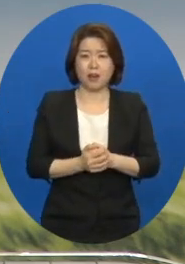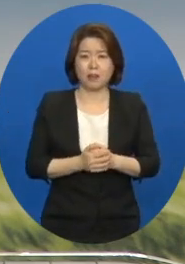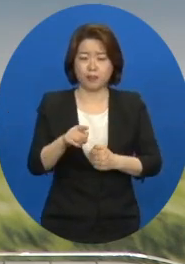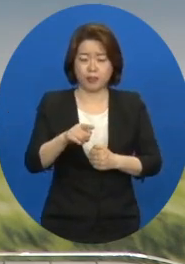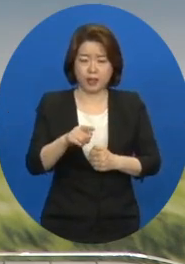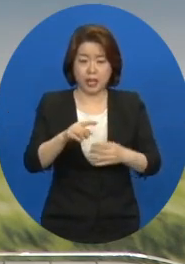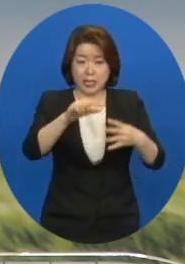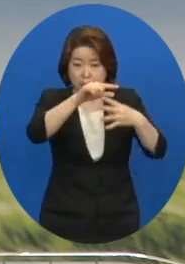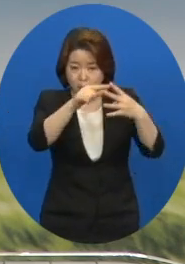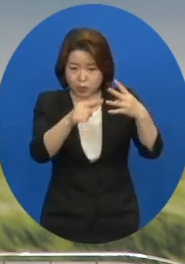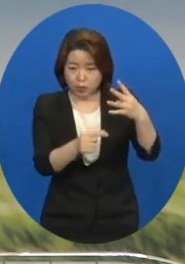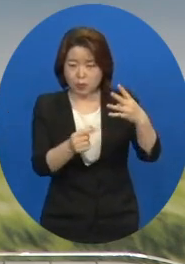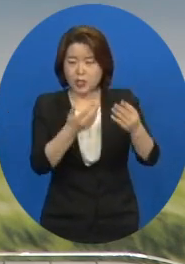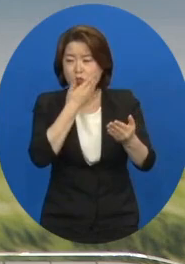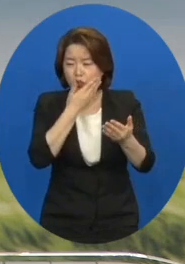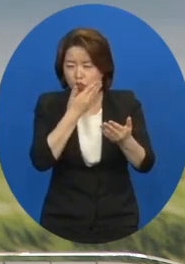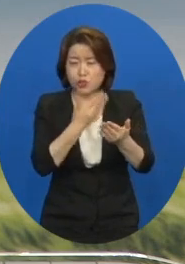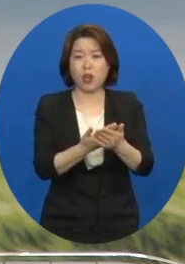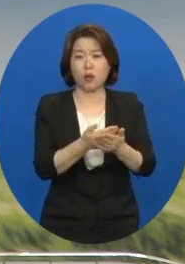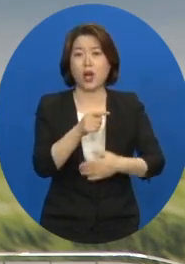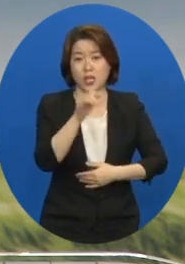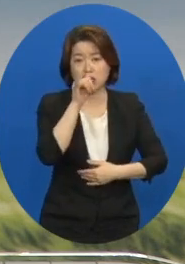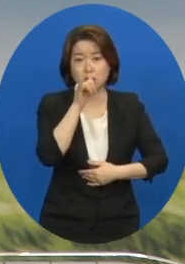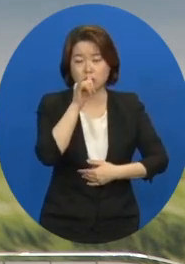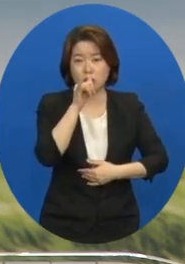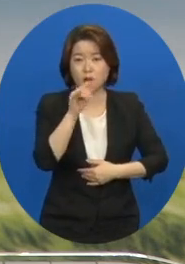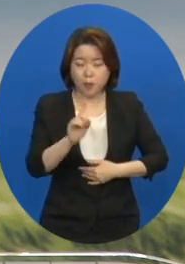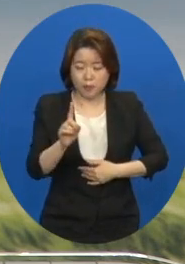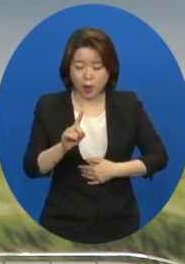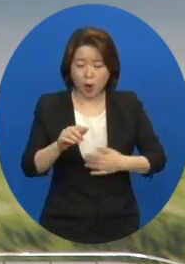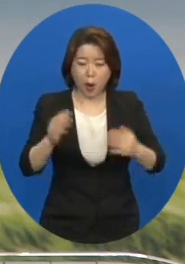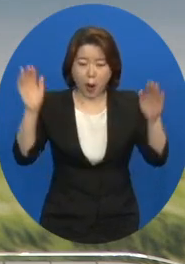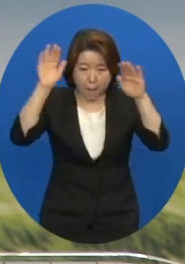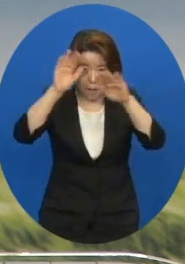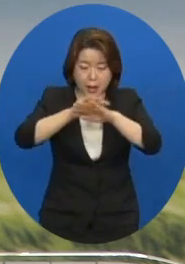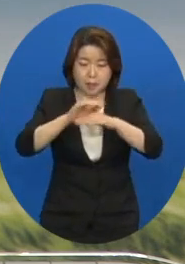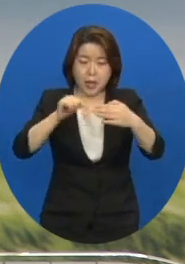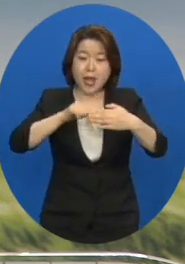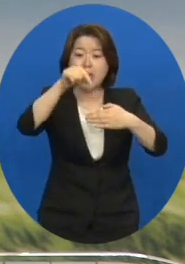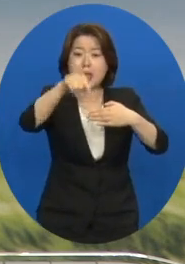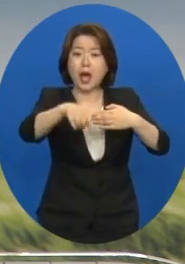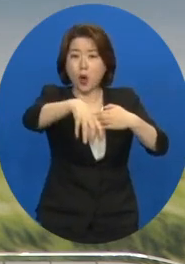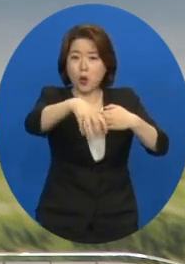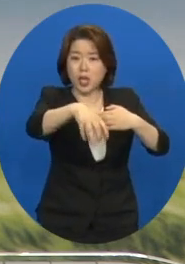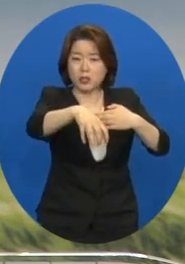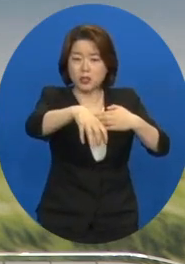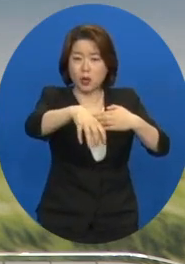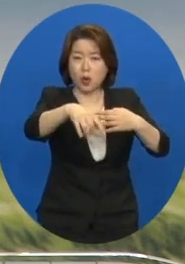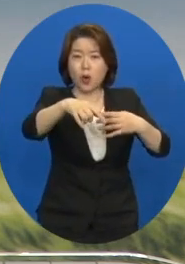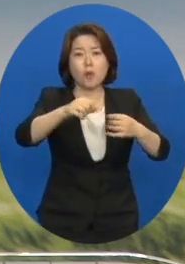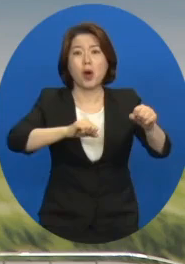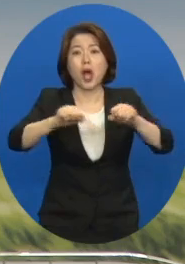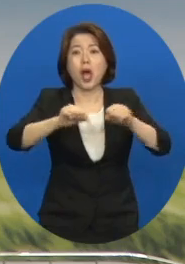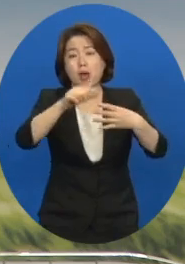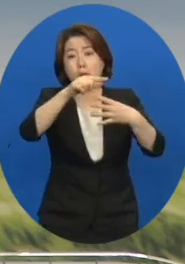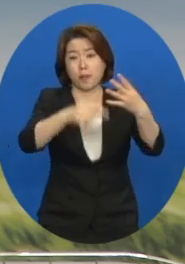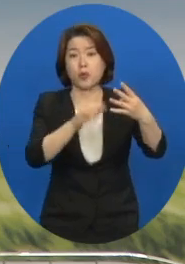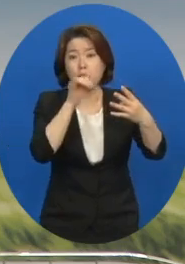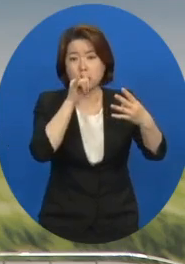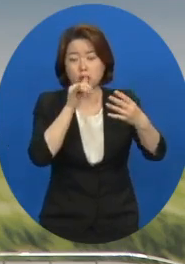꽃과 같은 프로그램이 야외, 밤에 야외에서 실시가 되는데